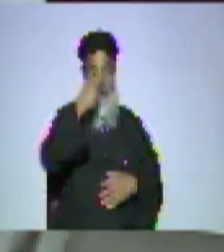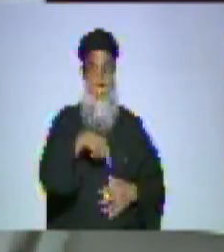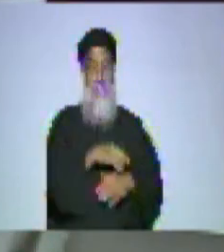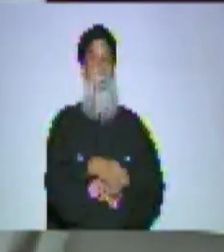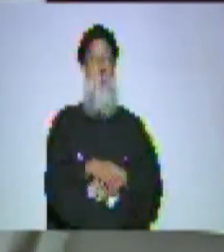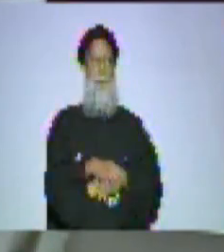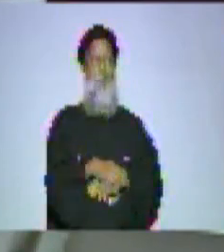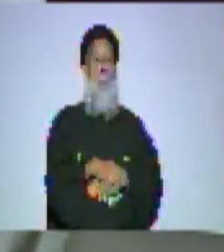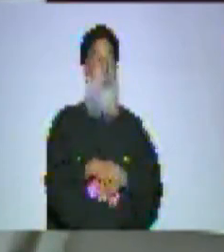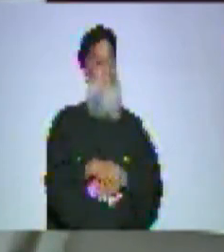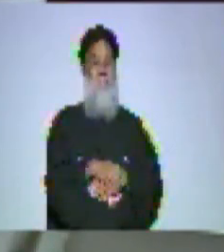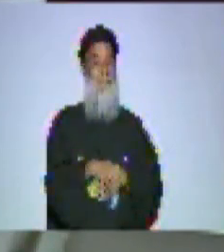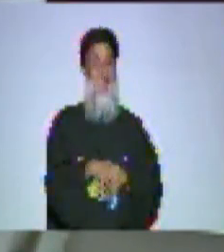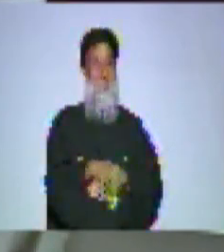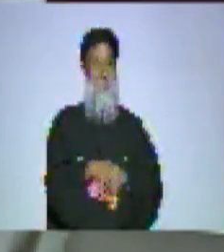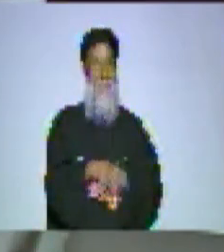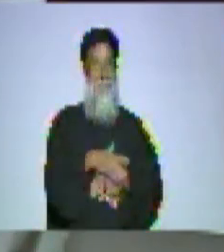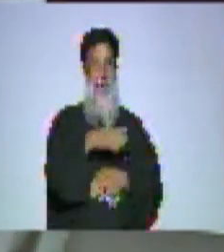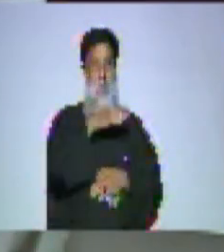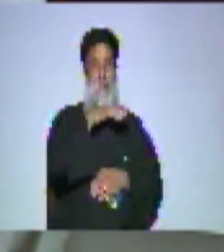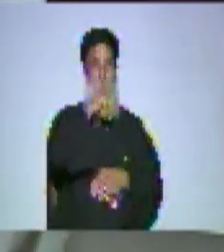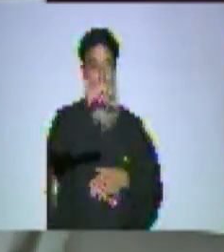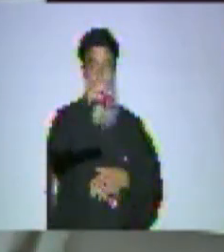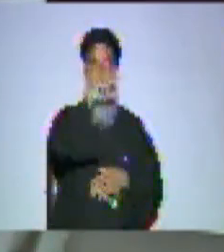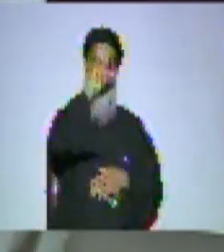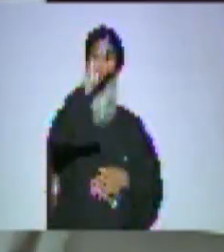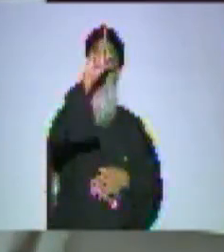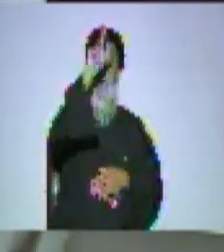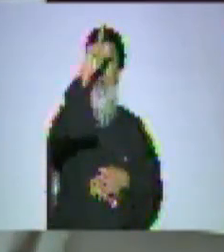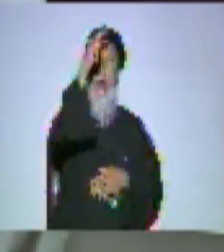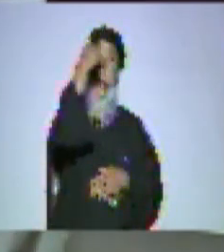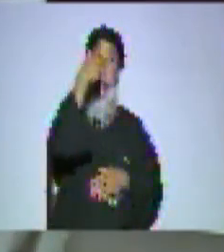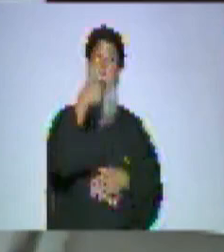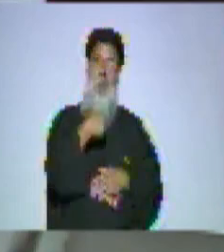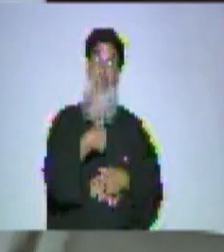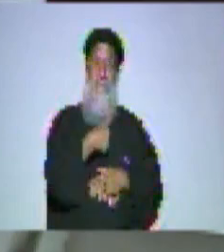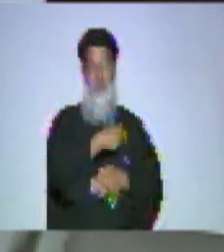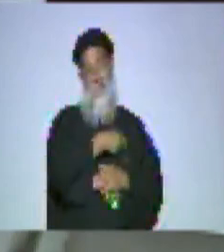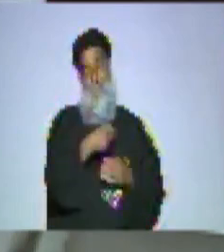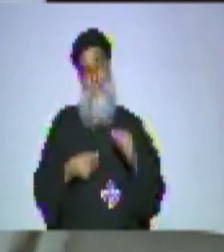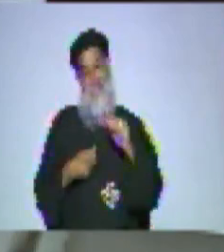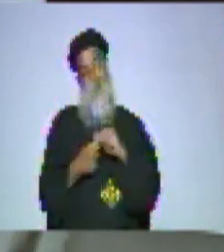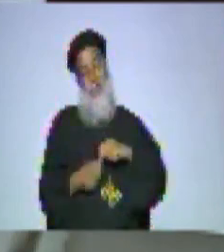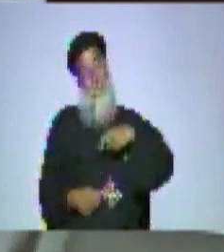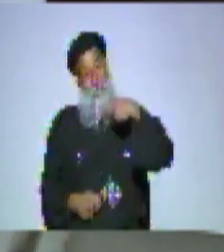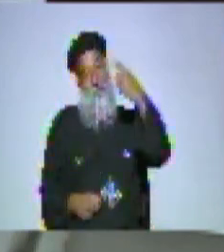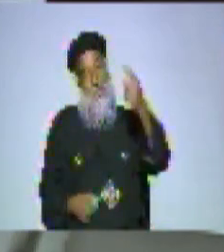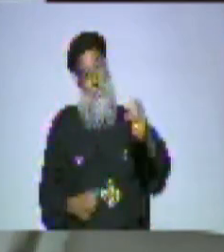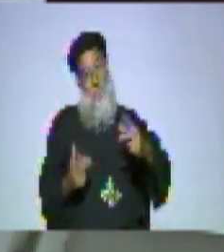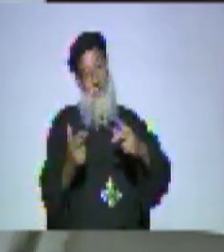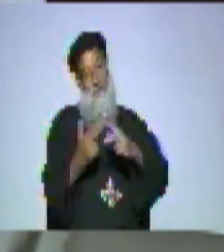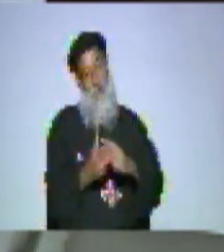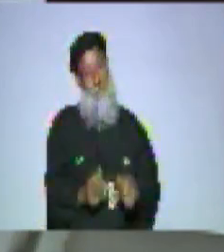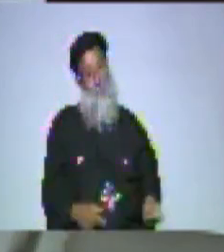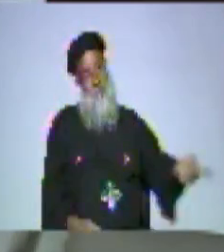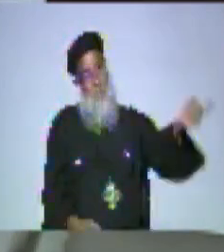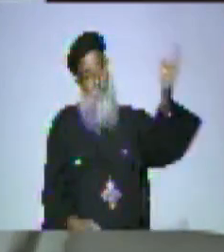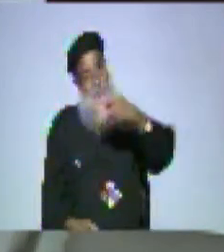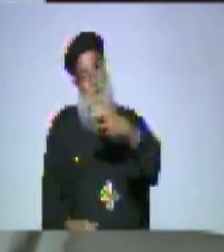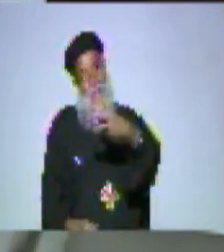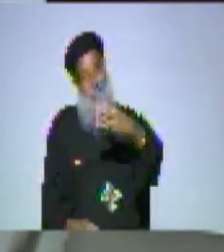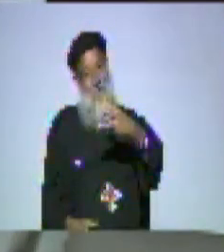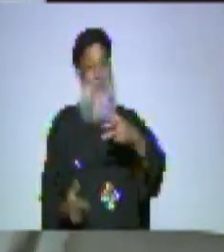مهمه الكاهن بيكلم ربنا والشماس يكلم الشعب والشعب يكلم ربنا